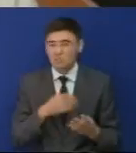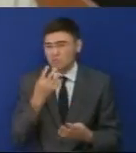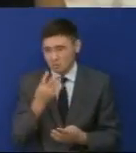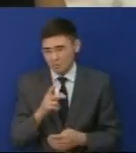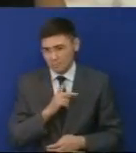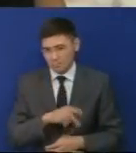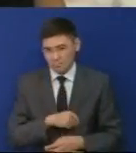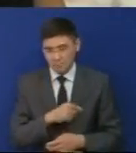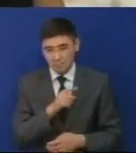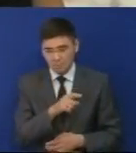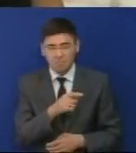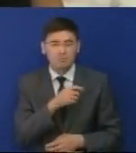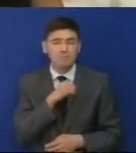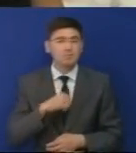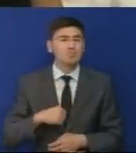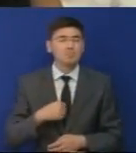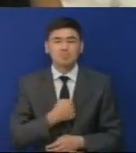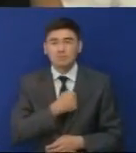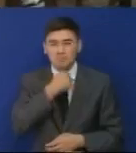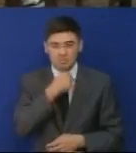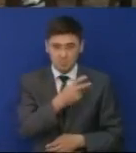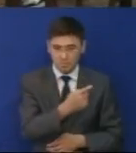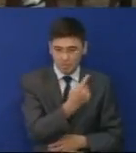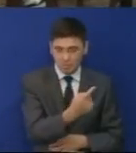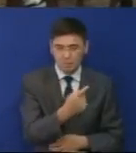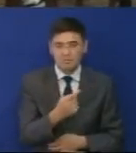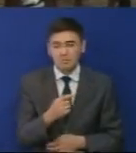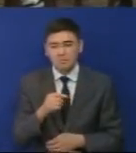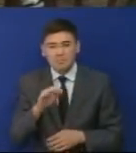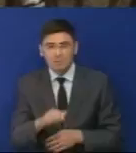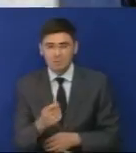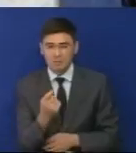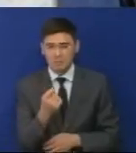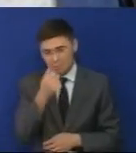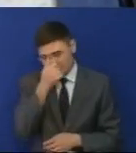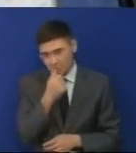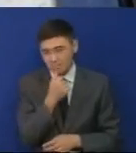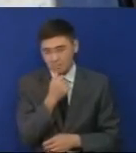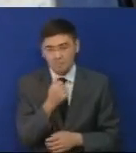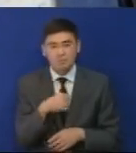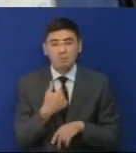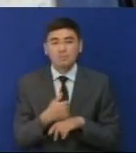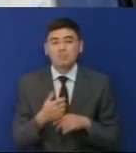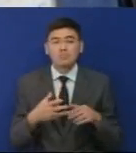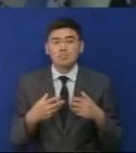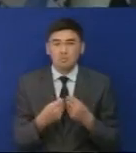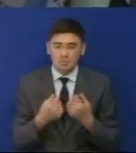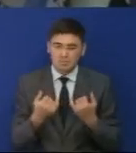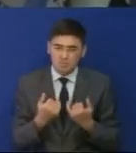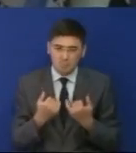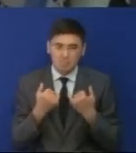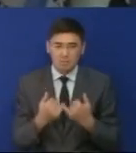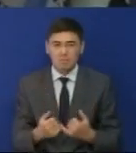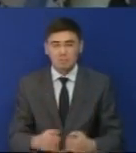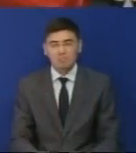большого семейства 21 год в самому младшему 11 месяцев главное в семье это уважение и любовь членов семьи говорит